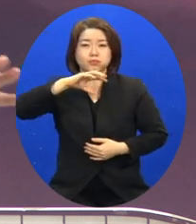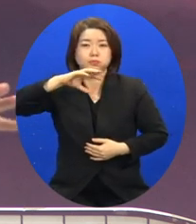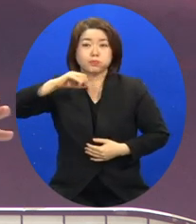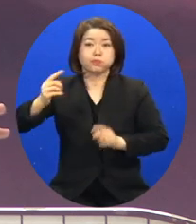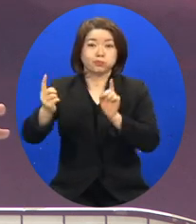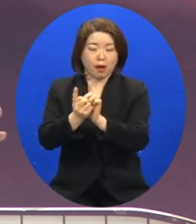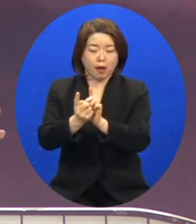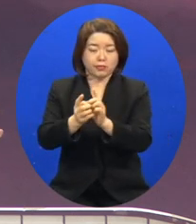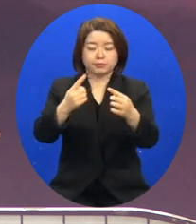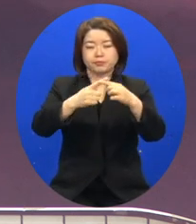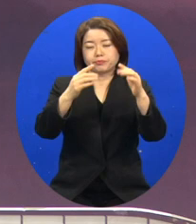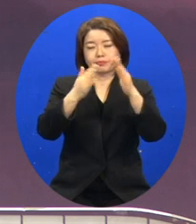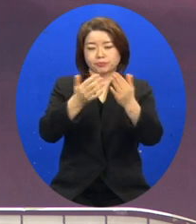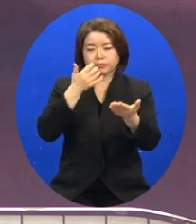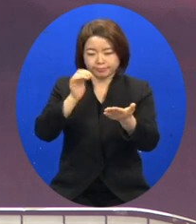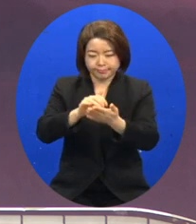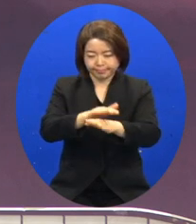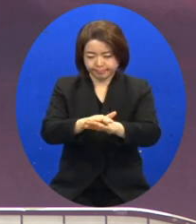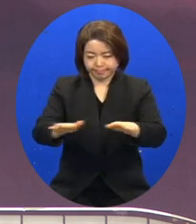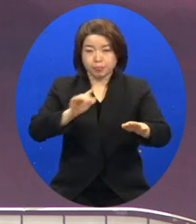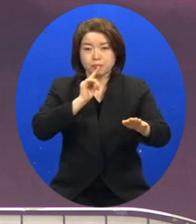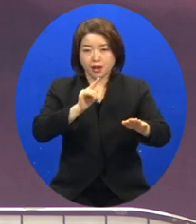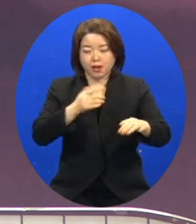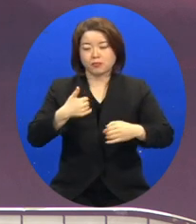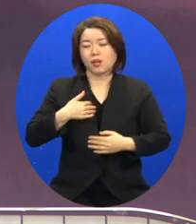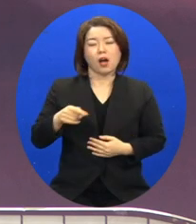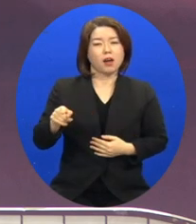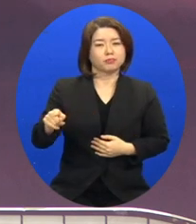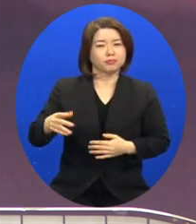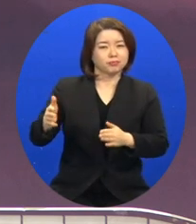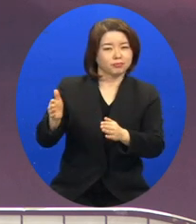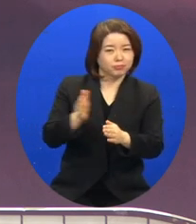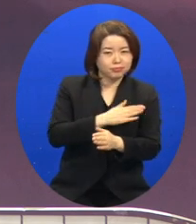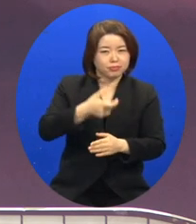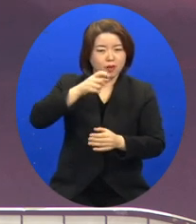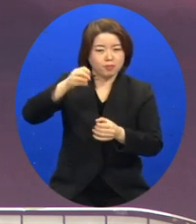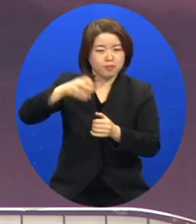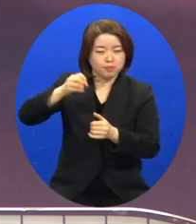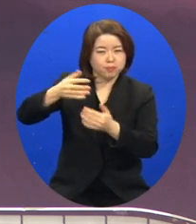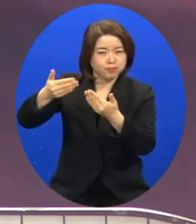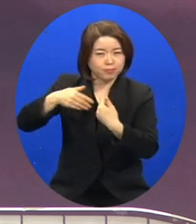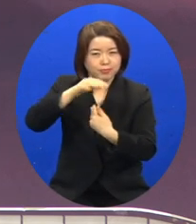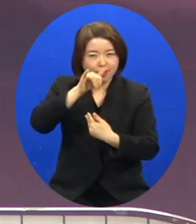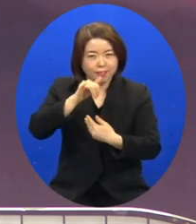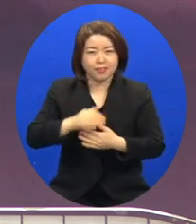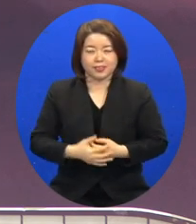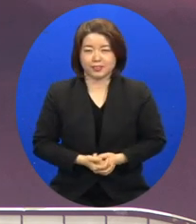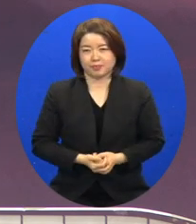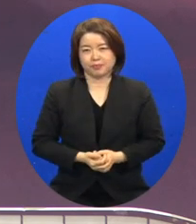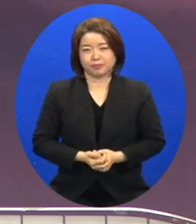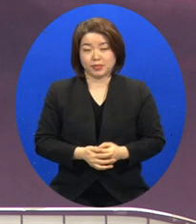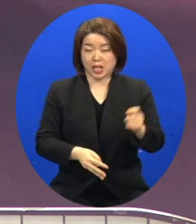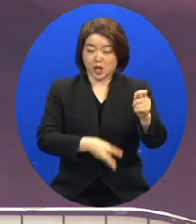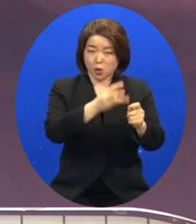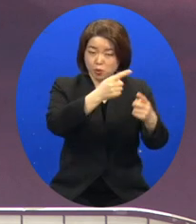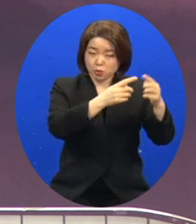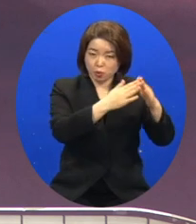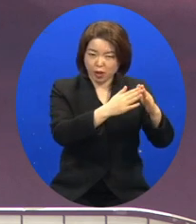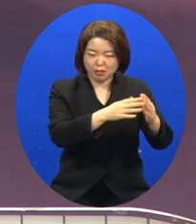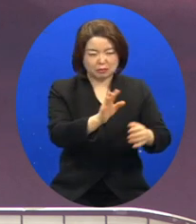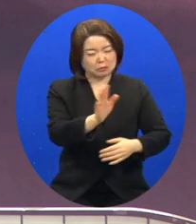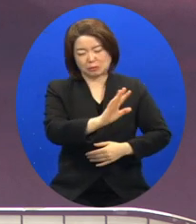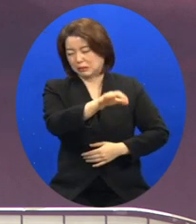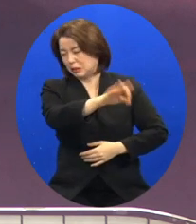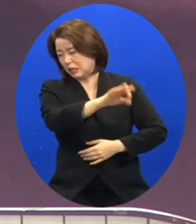반석 이라고 그랬잖아 베드로 한테 난 세례받은 사람이야 고린도 교회의 그 아무것도 아니야